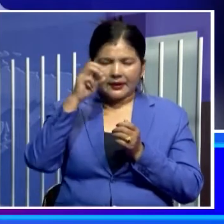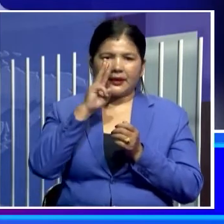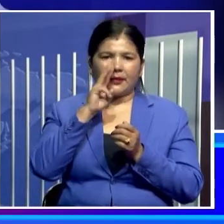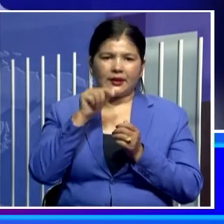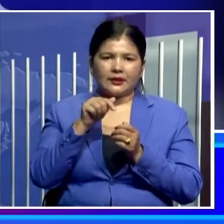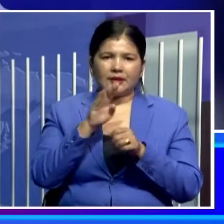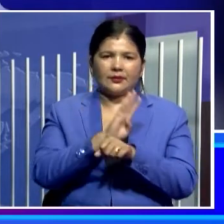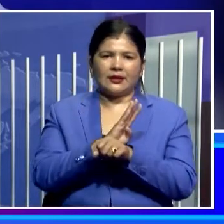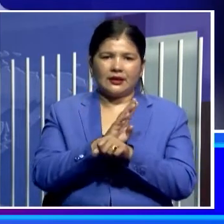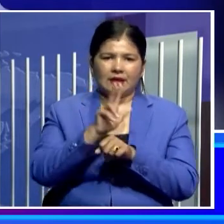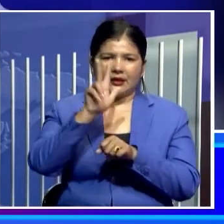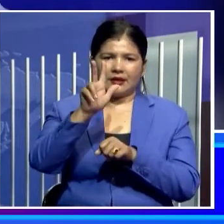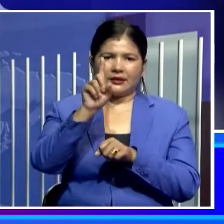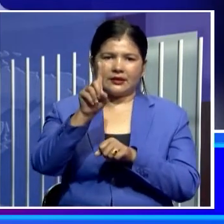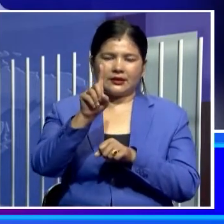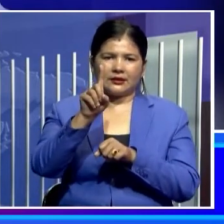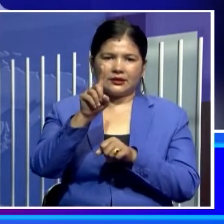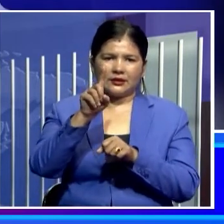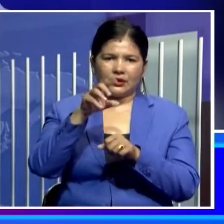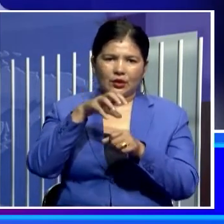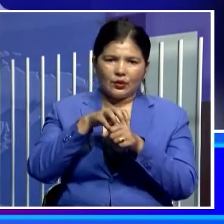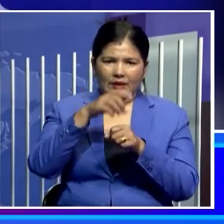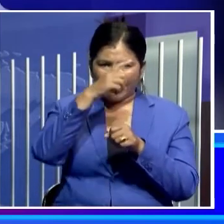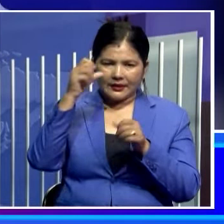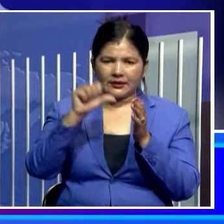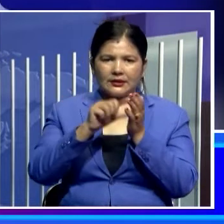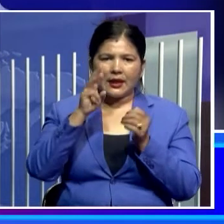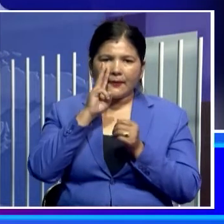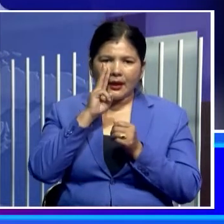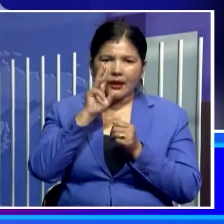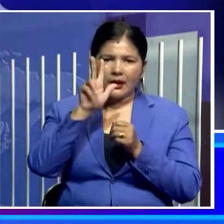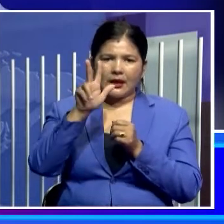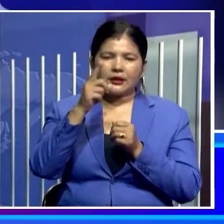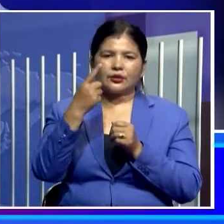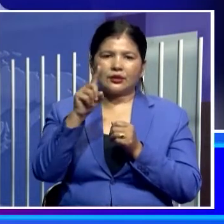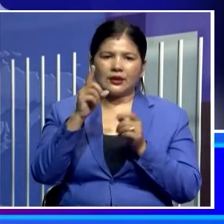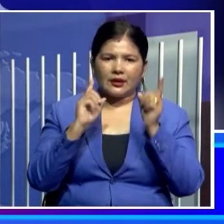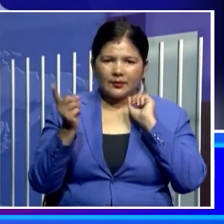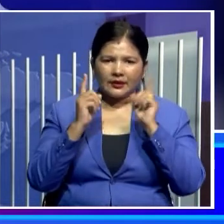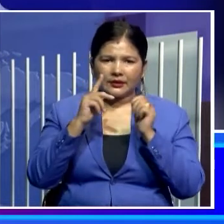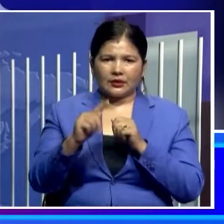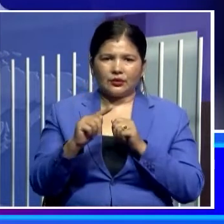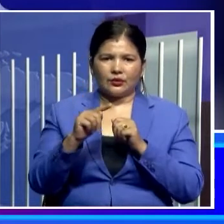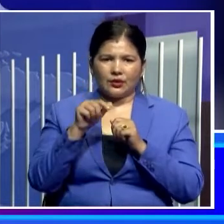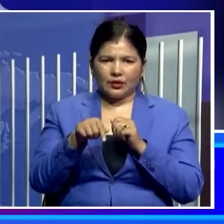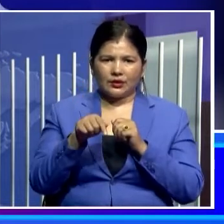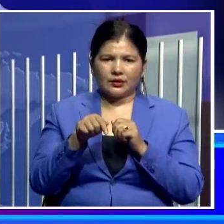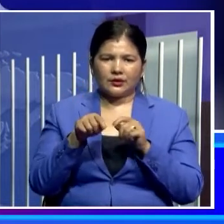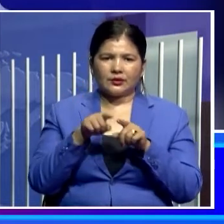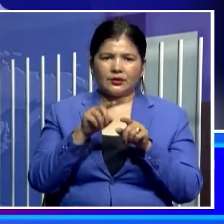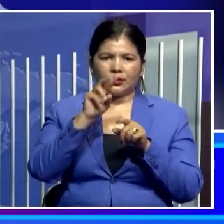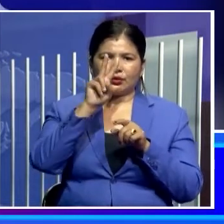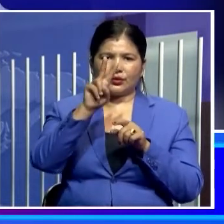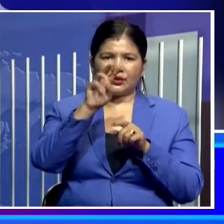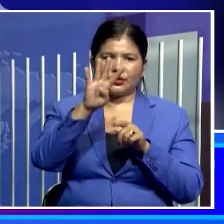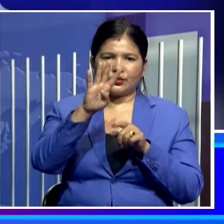बेला 81 वडा रहेको बाँके जिल्लामा 8 पालिकाका अहिलेसम्म